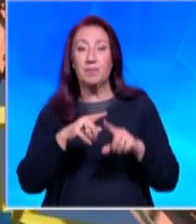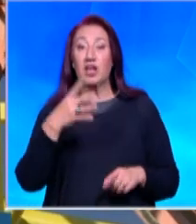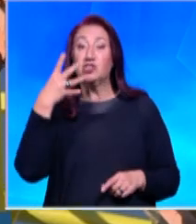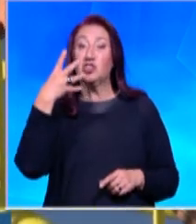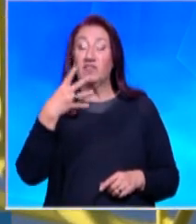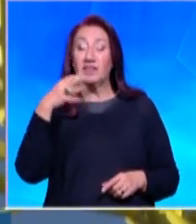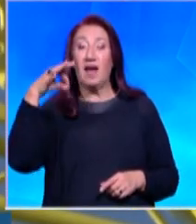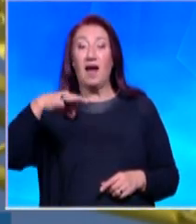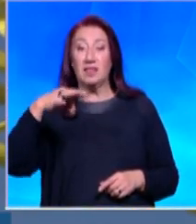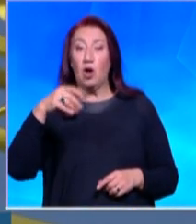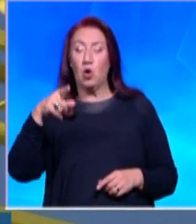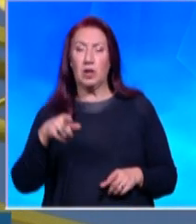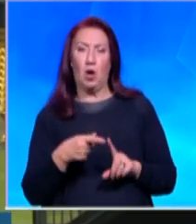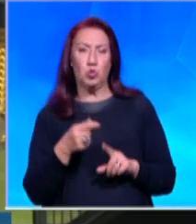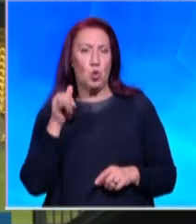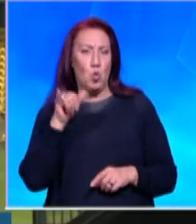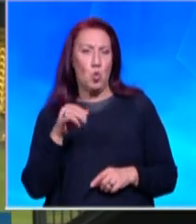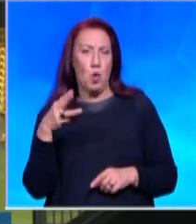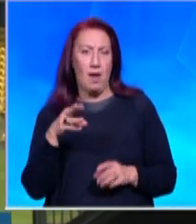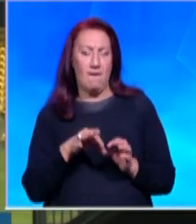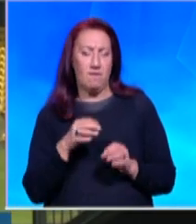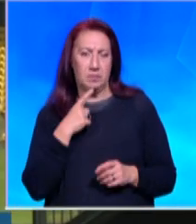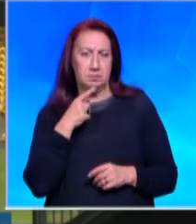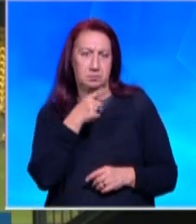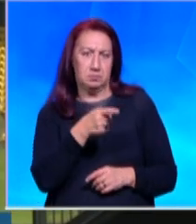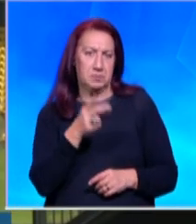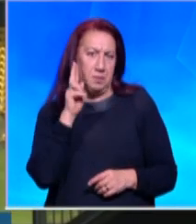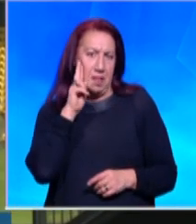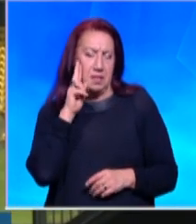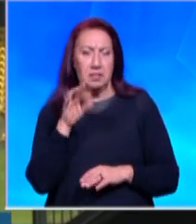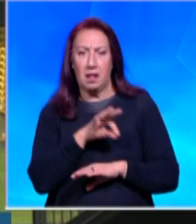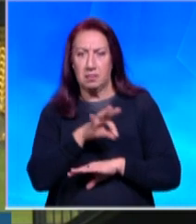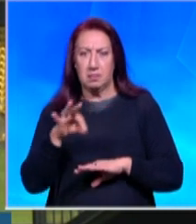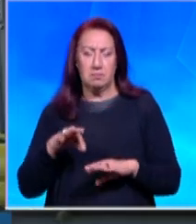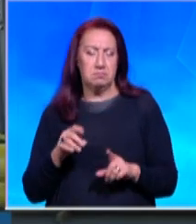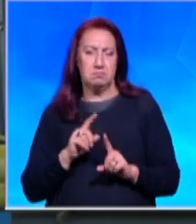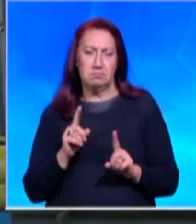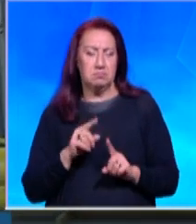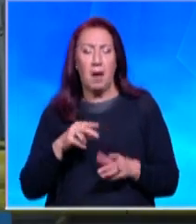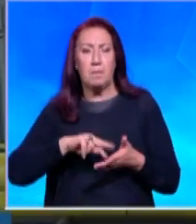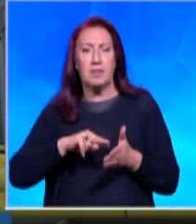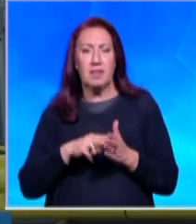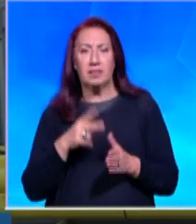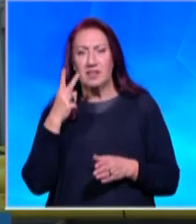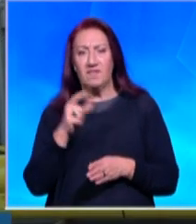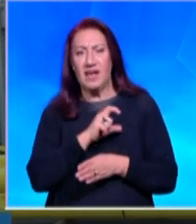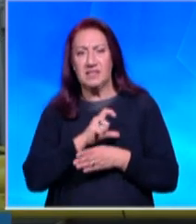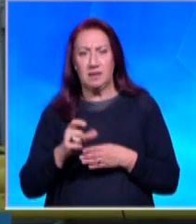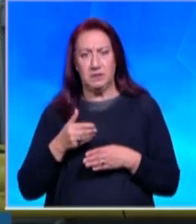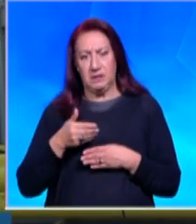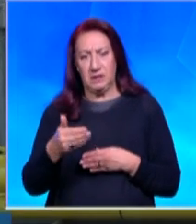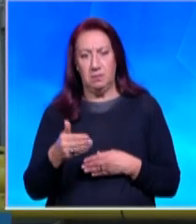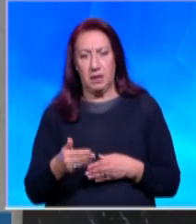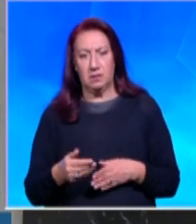Изпълнителят на проекта твърди, че никой не го е уведомил за предстоящата квалификация, а работата е планирана за две седмици напред. Категорично няма как да има